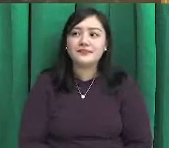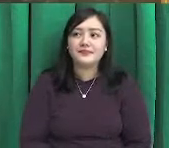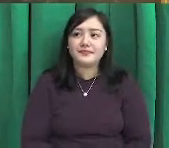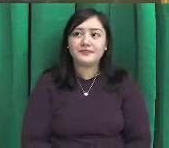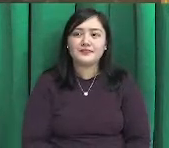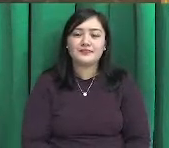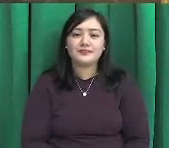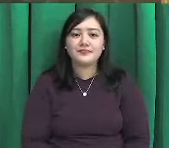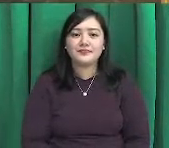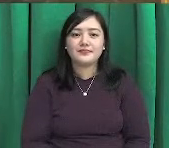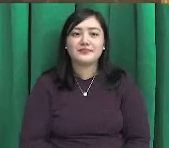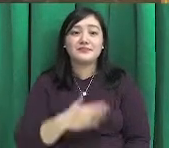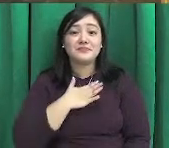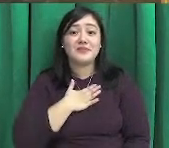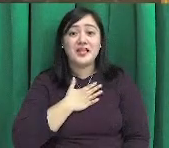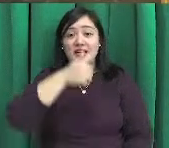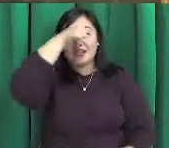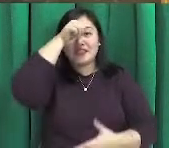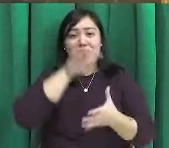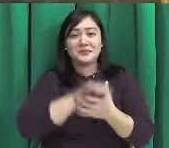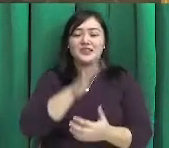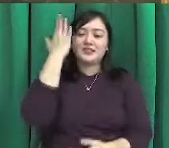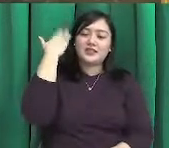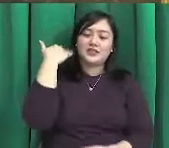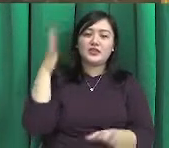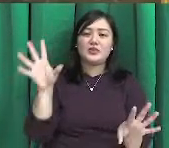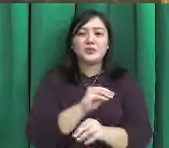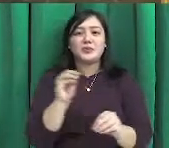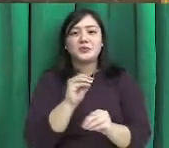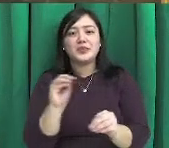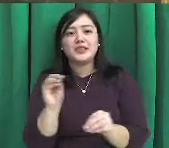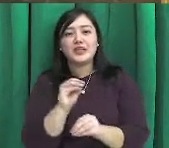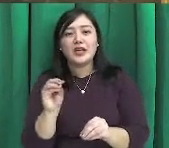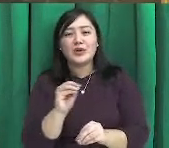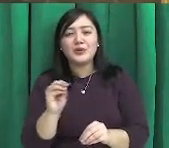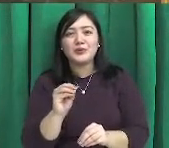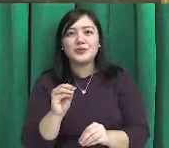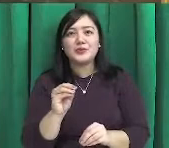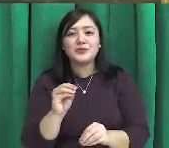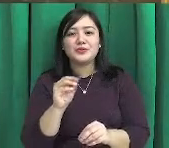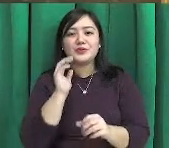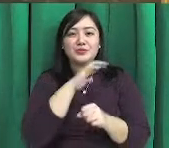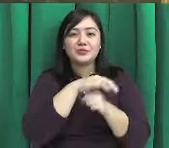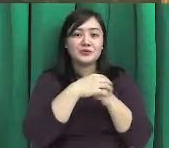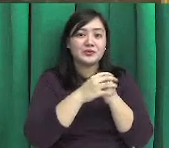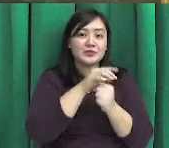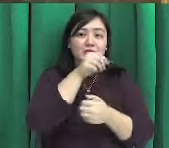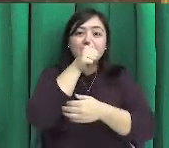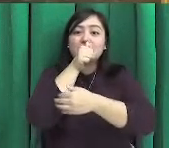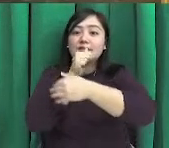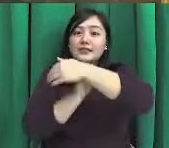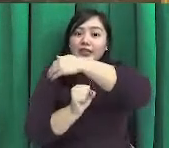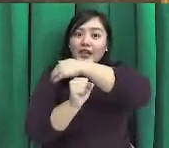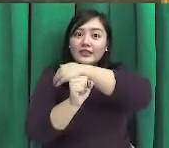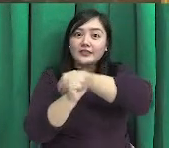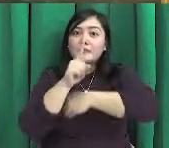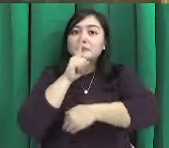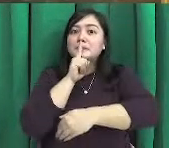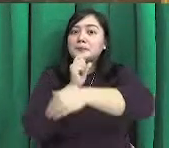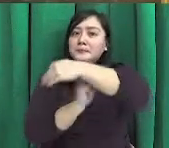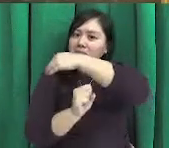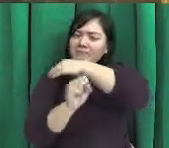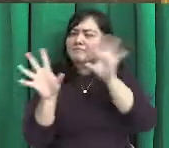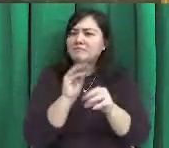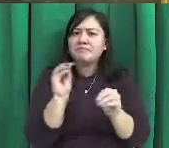siyang tinago masyado. Kasi po, parang very vocal po ako eh. Kasi during that time, hindi pa po ako save. Eh, di ba,